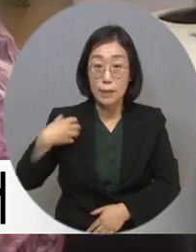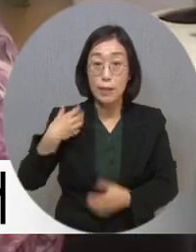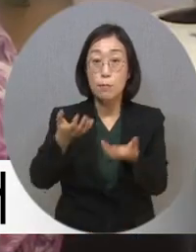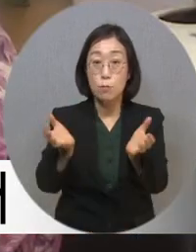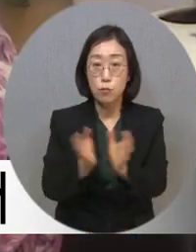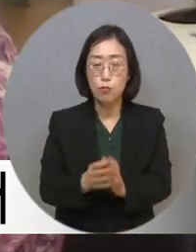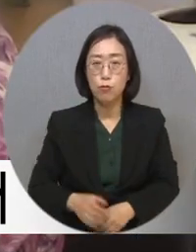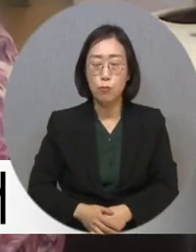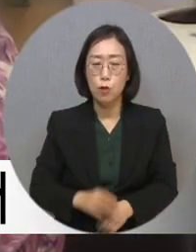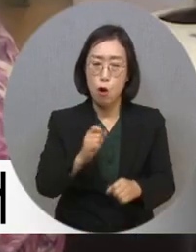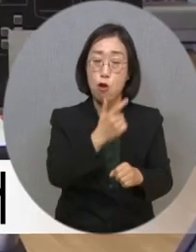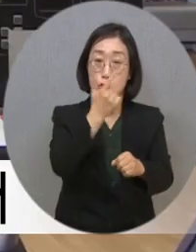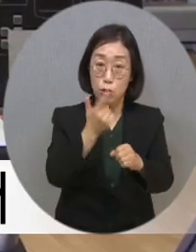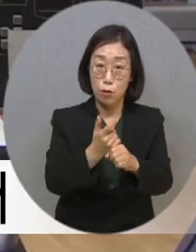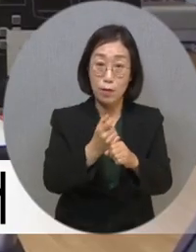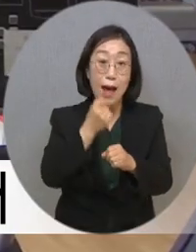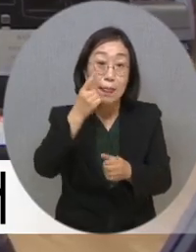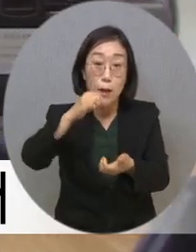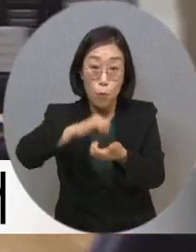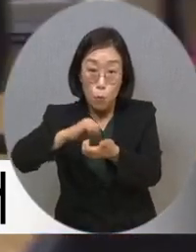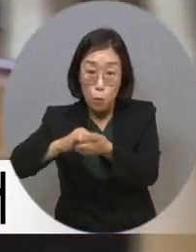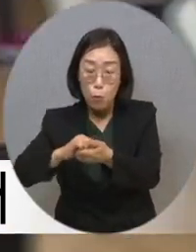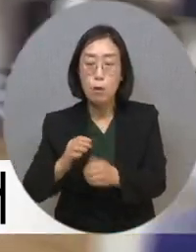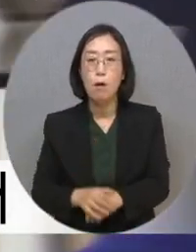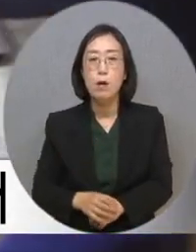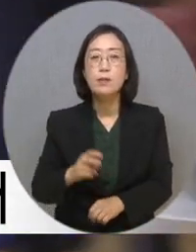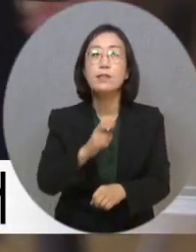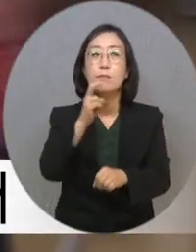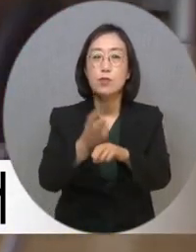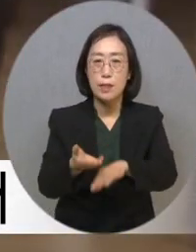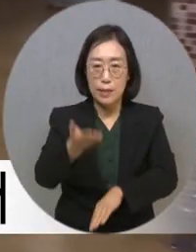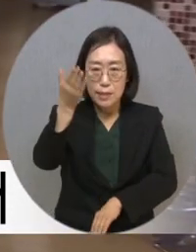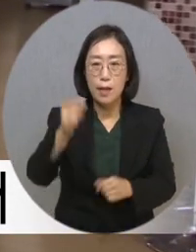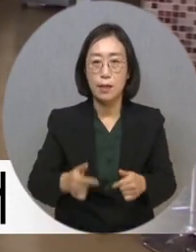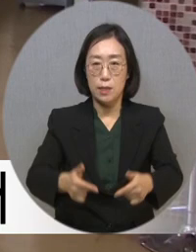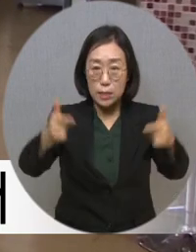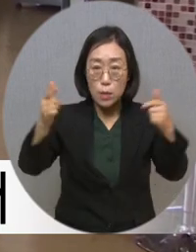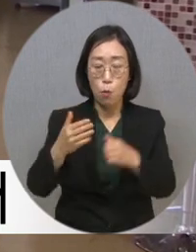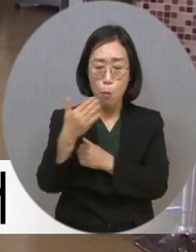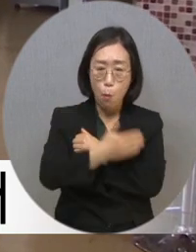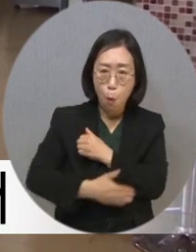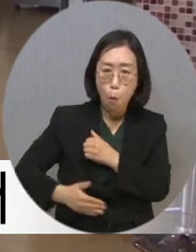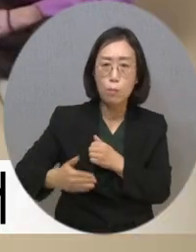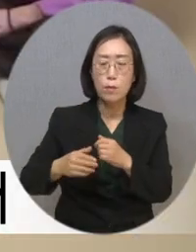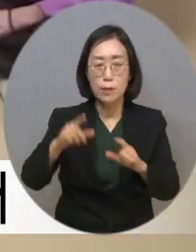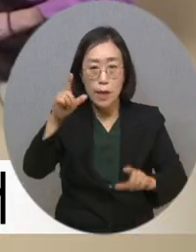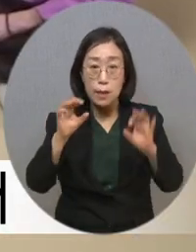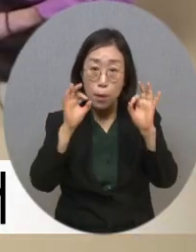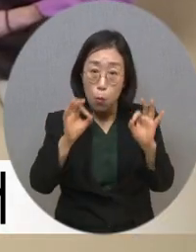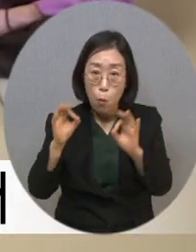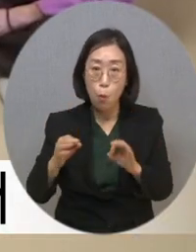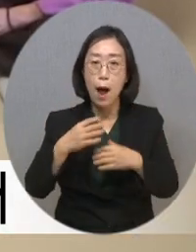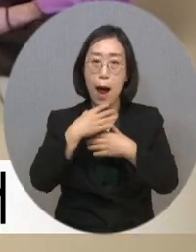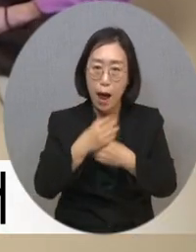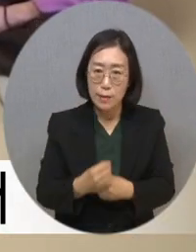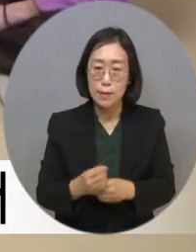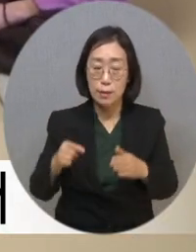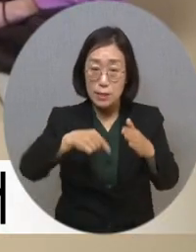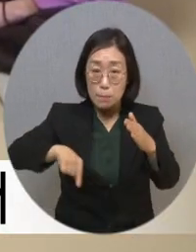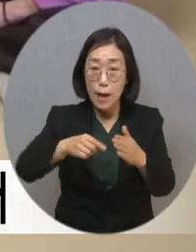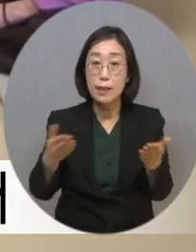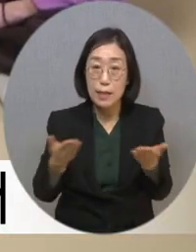평균 16시간 제공하던 시간을 20시간 이상으로 늘리고 건강 상태를 비롯해 안전 지원, 가사